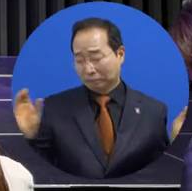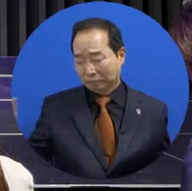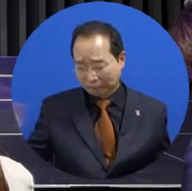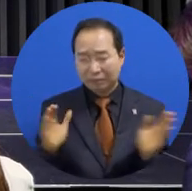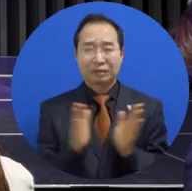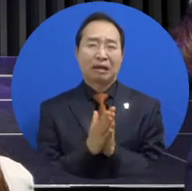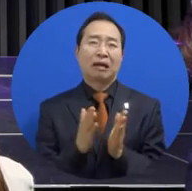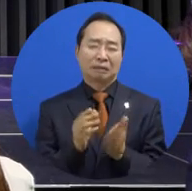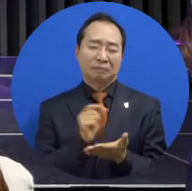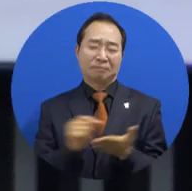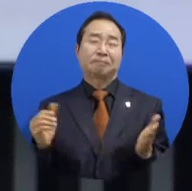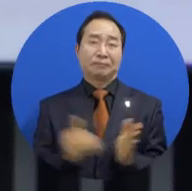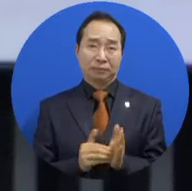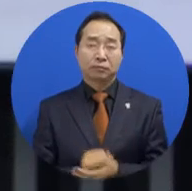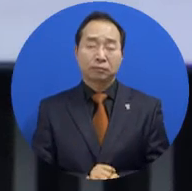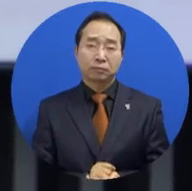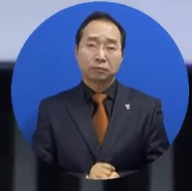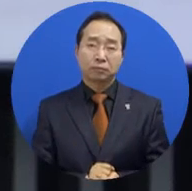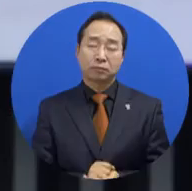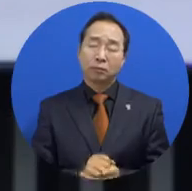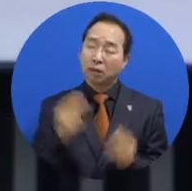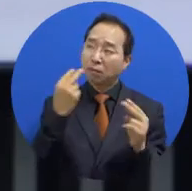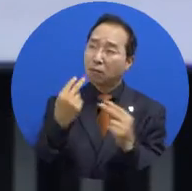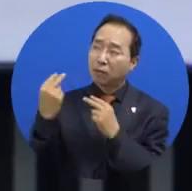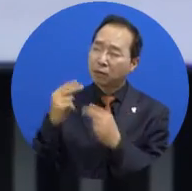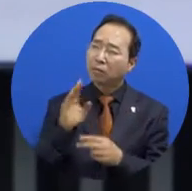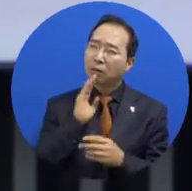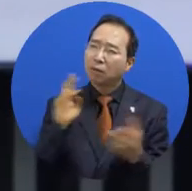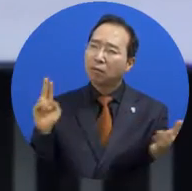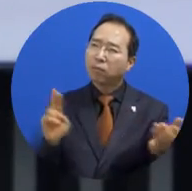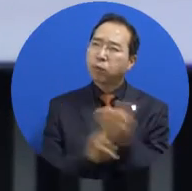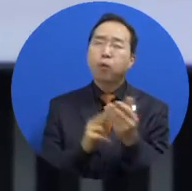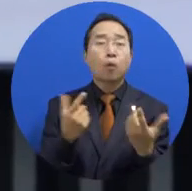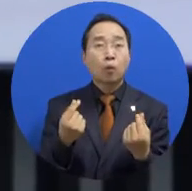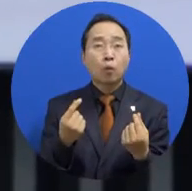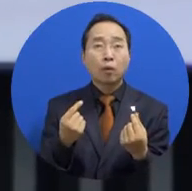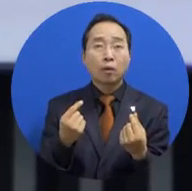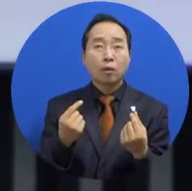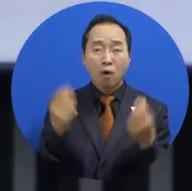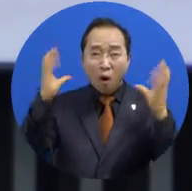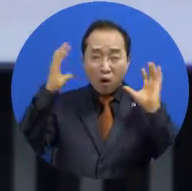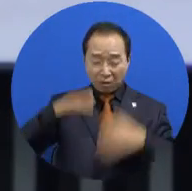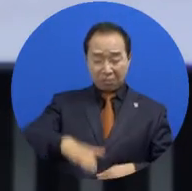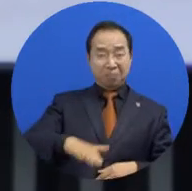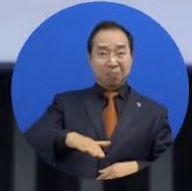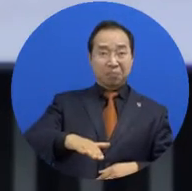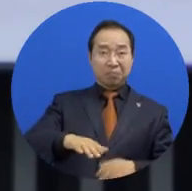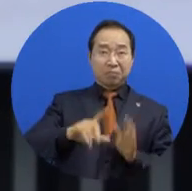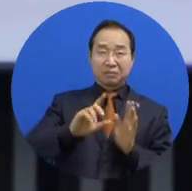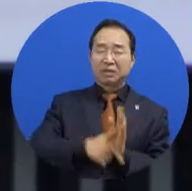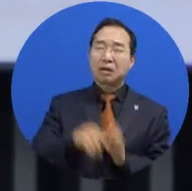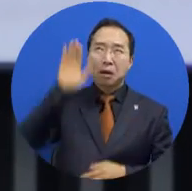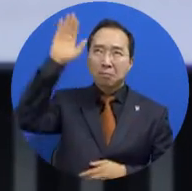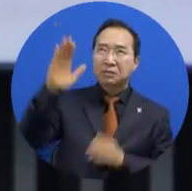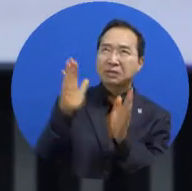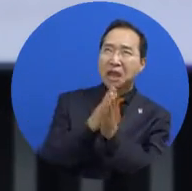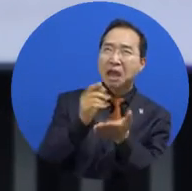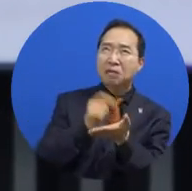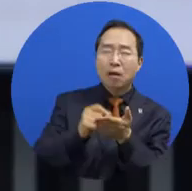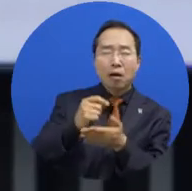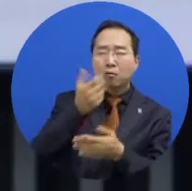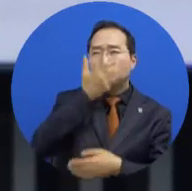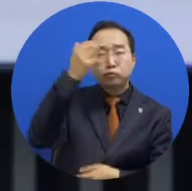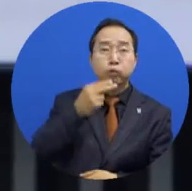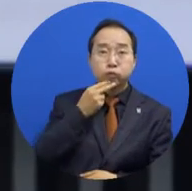좀 기적 같기도 합니다. 왜냐하면 저는 어렸을 때 제가 저자가 된다는 걸 상상도 해본 적이